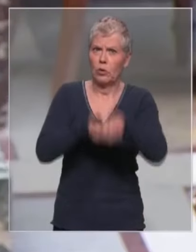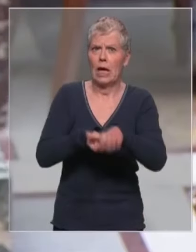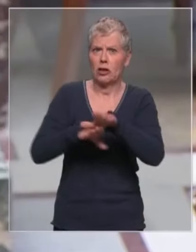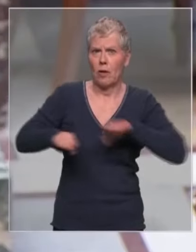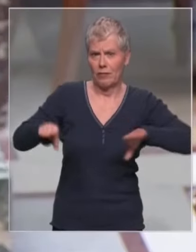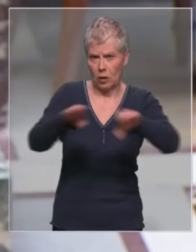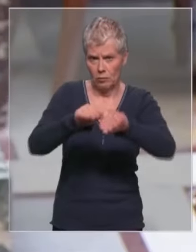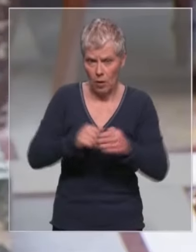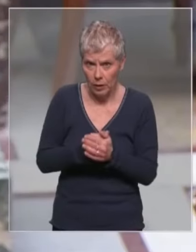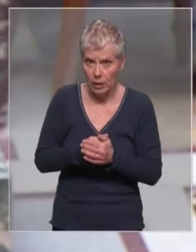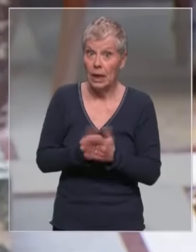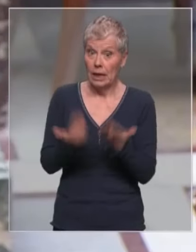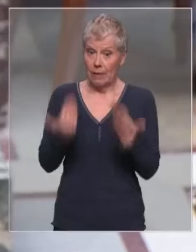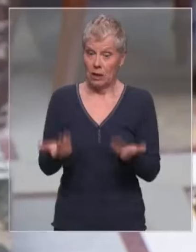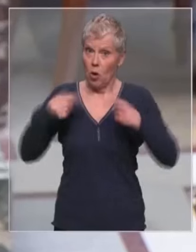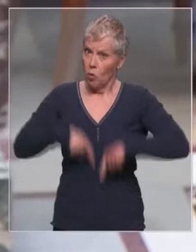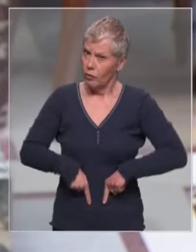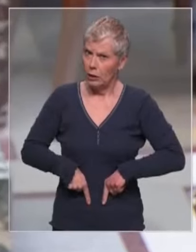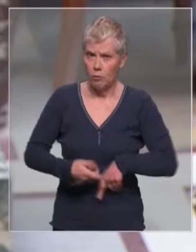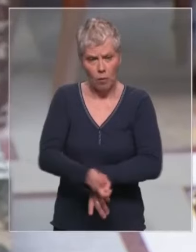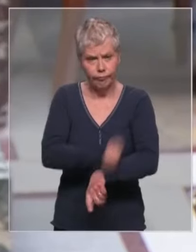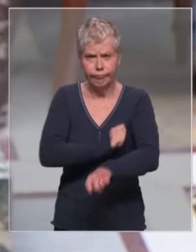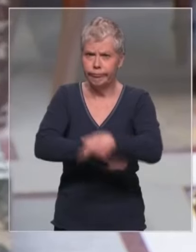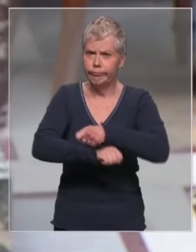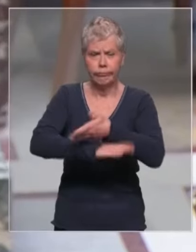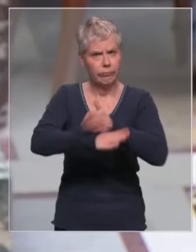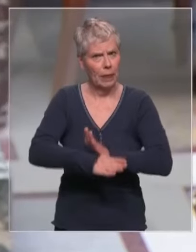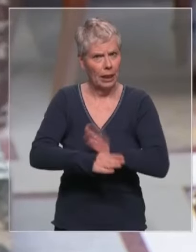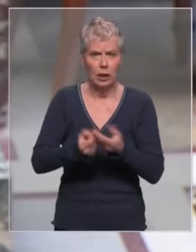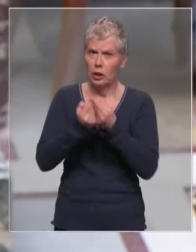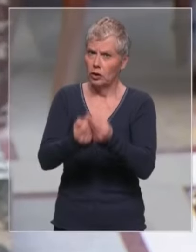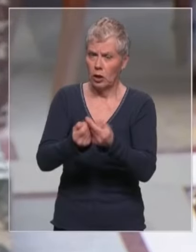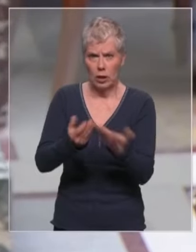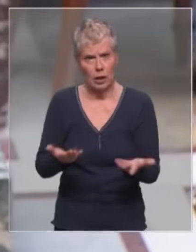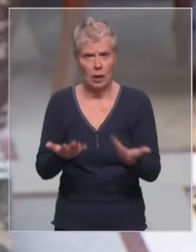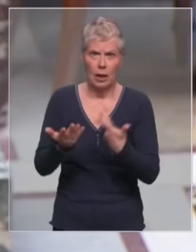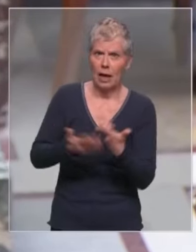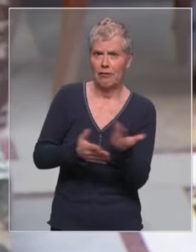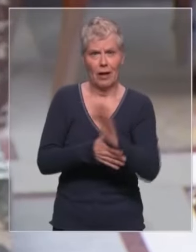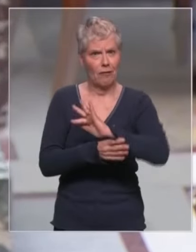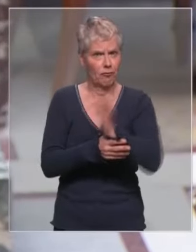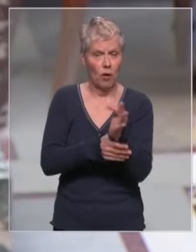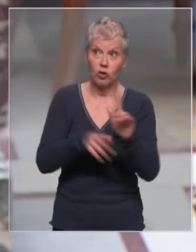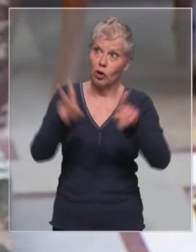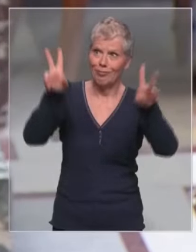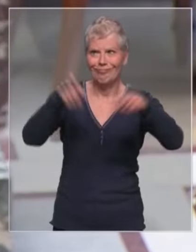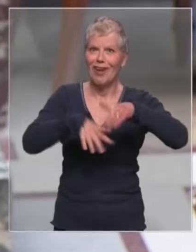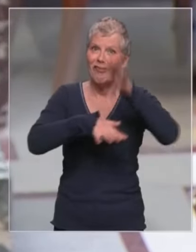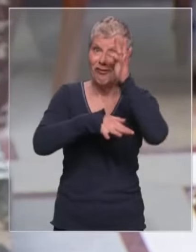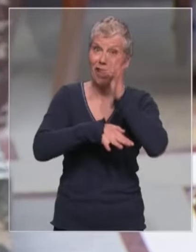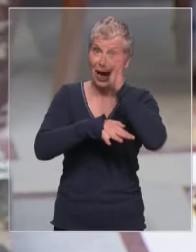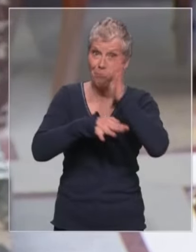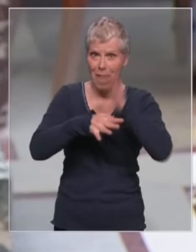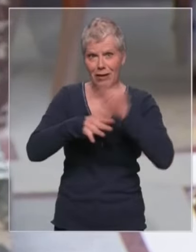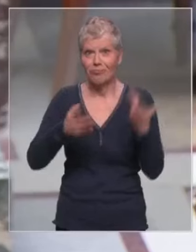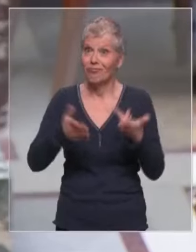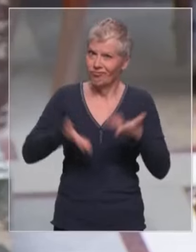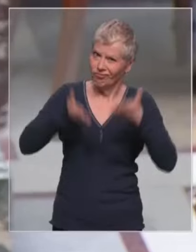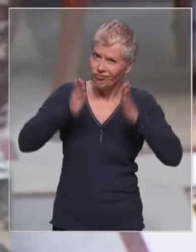le gouvernement est aujourd'hui à pied d'œuvre pour assurer la compétitivité de la ferme France en déployant un cadre fiscal et